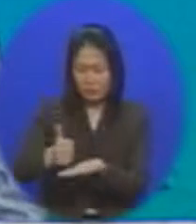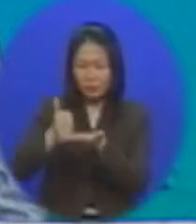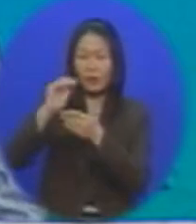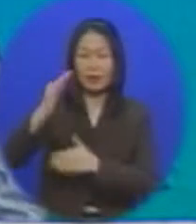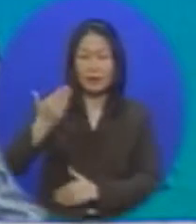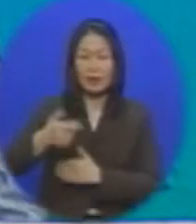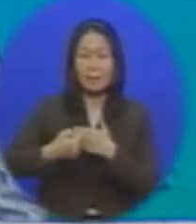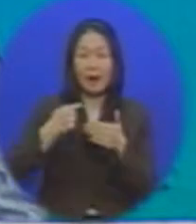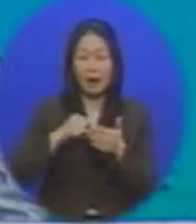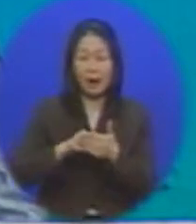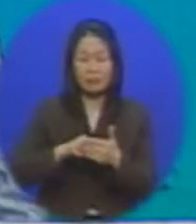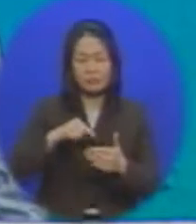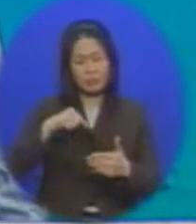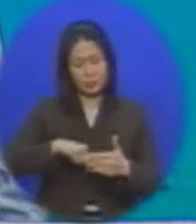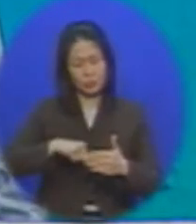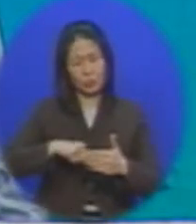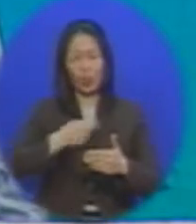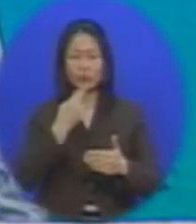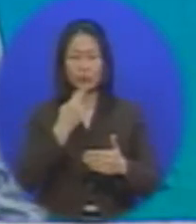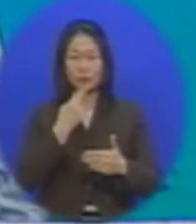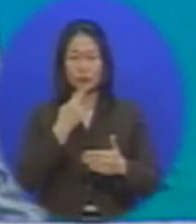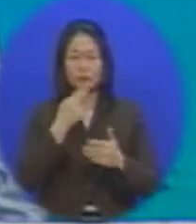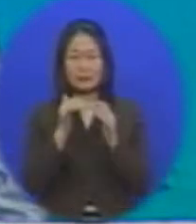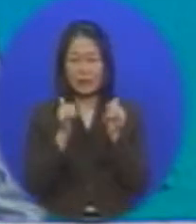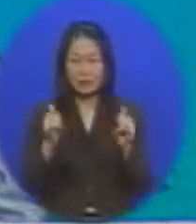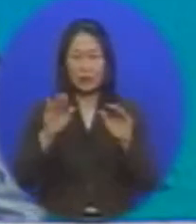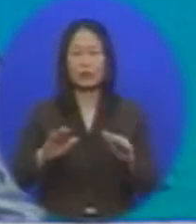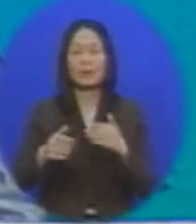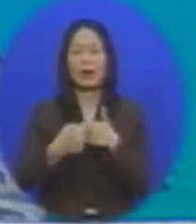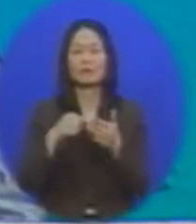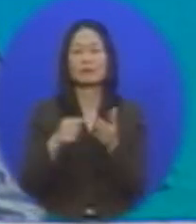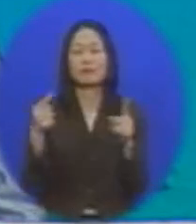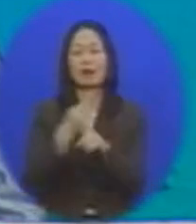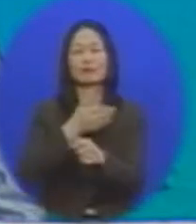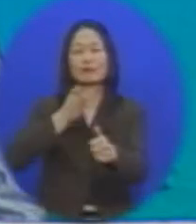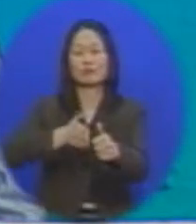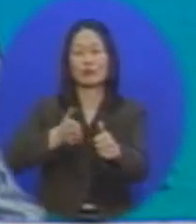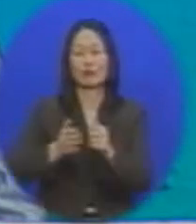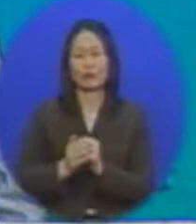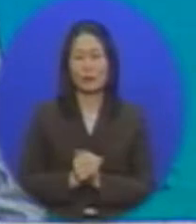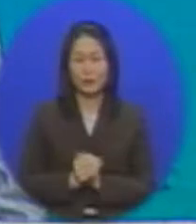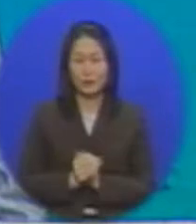제 마음이 없습니다 그런 분들은 오늘 마음을 바꿔 주세요